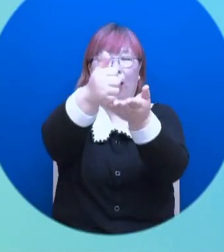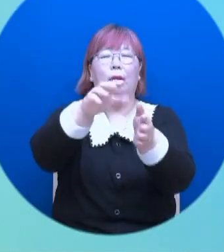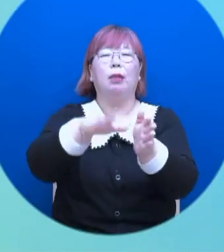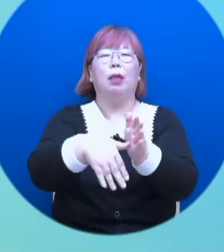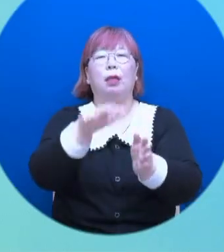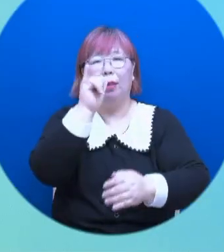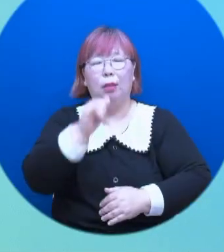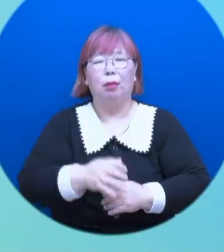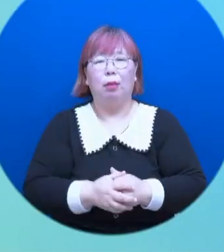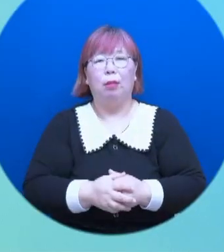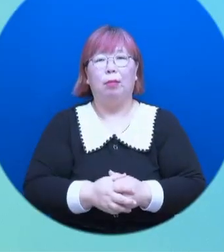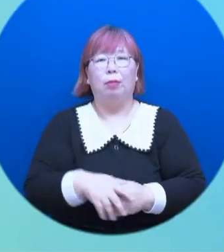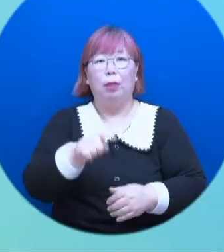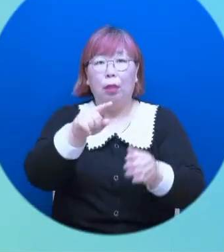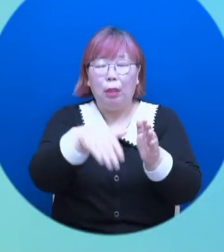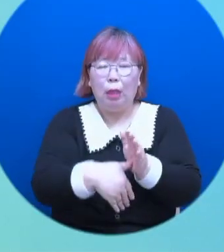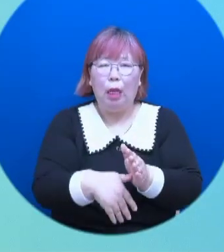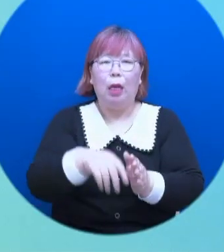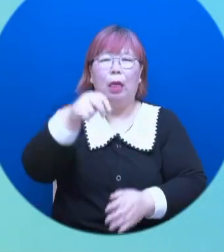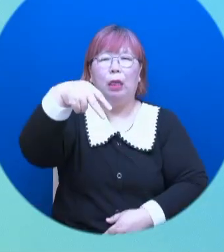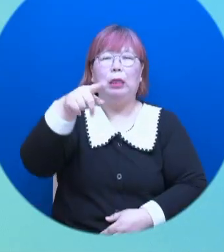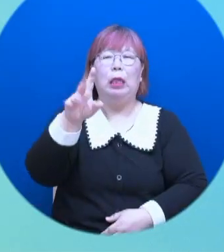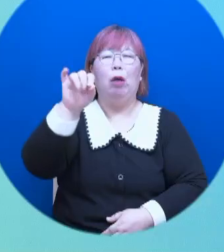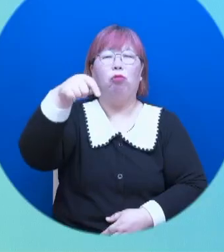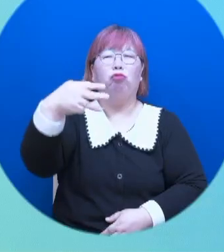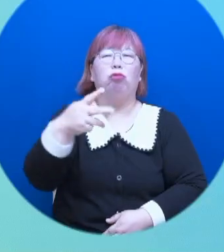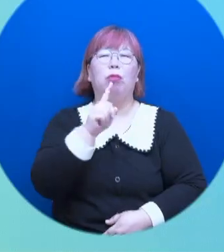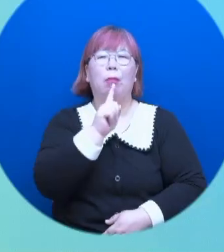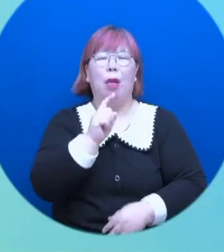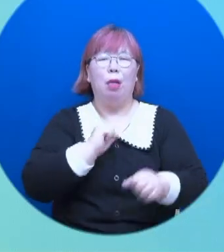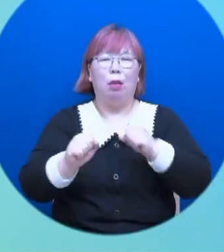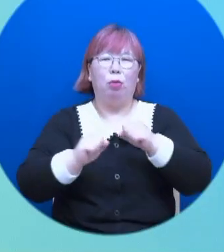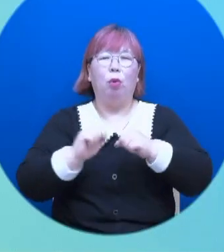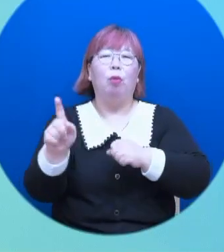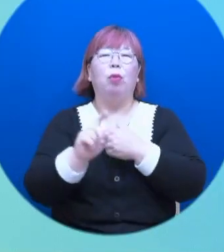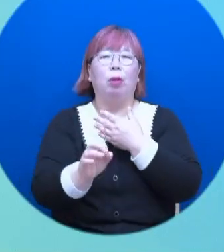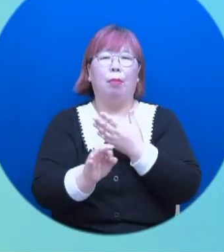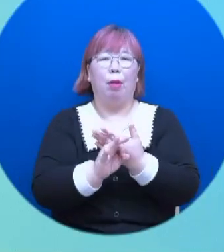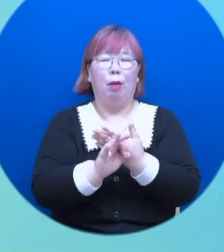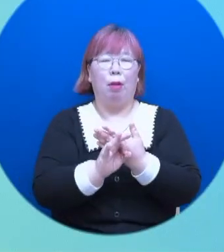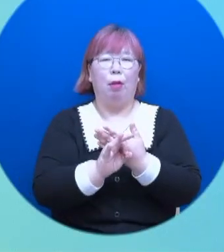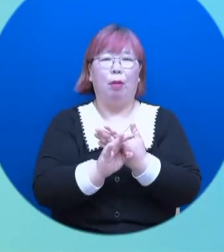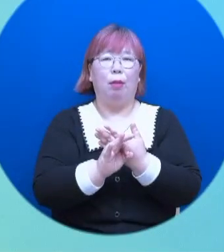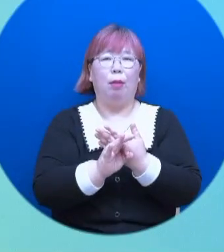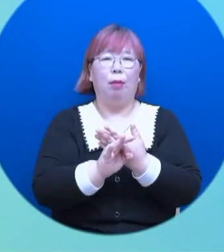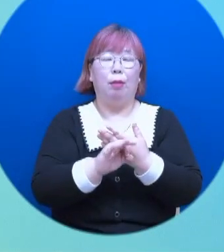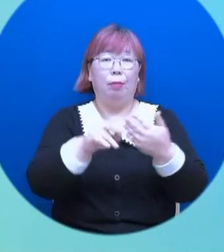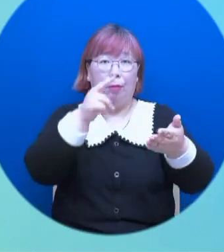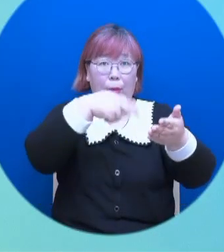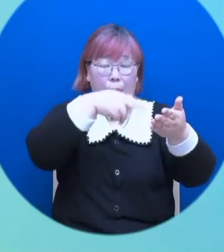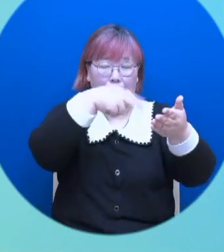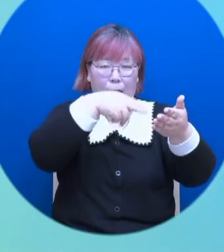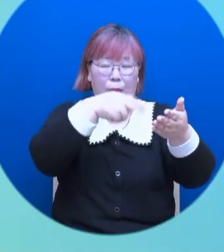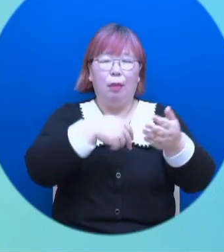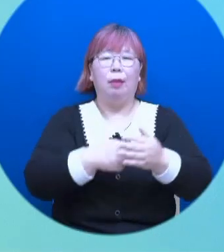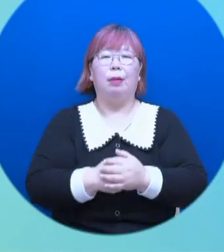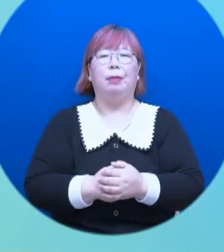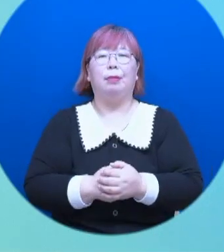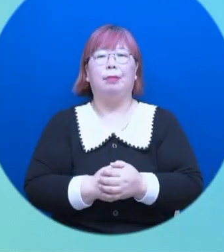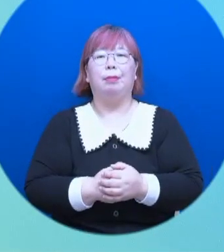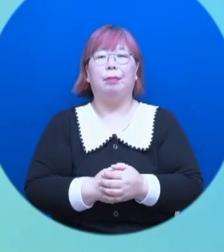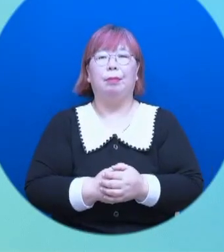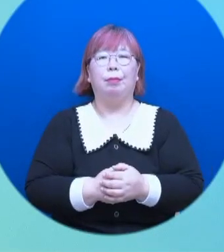옵니다. 그때 사울이 어떻게 행동했는가? 제가 말씀을 읽어드립니다. 사무엘상 10장